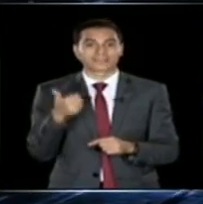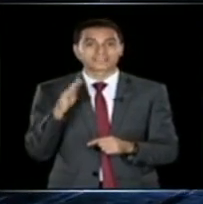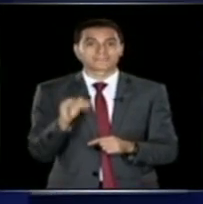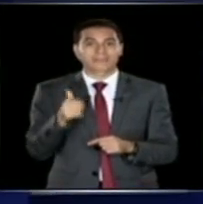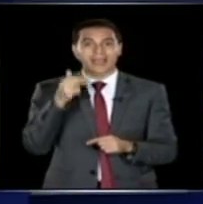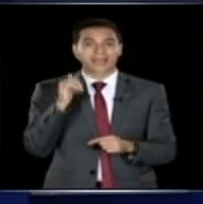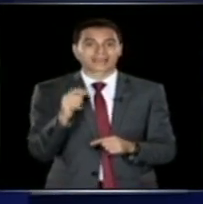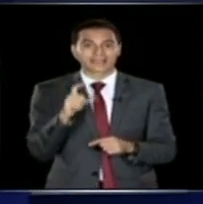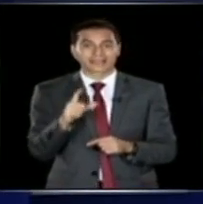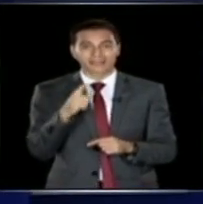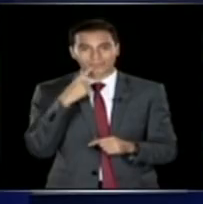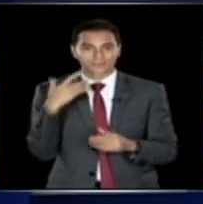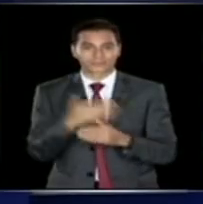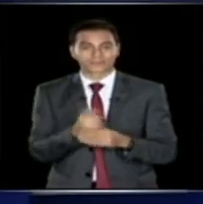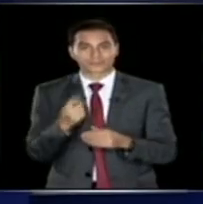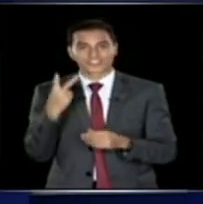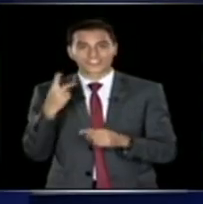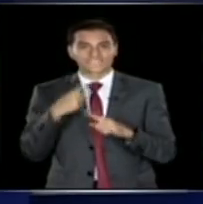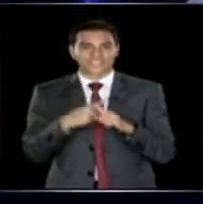إسماعيل. 2 في 3 في 4.